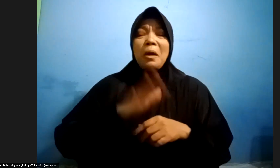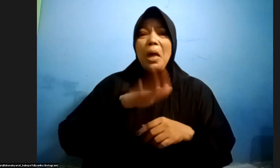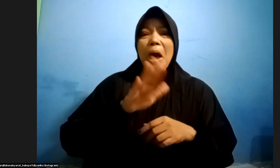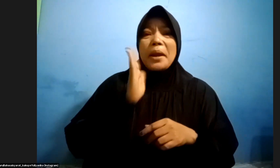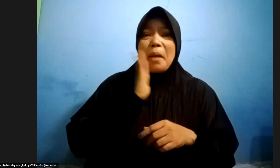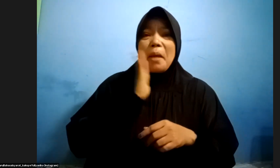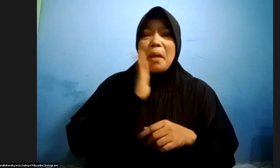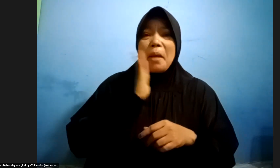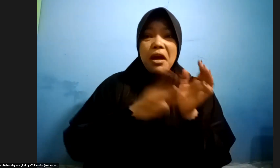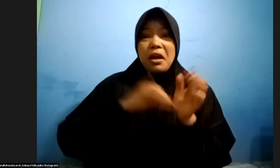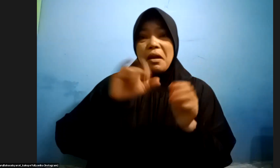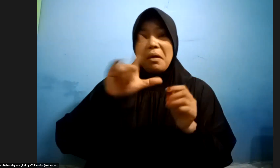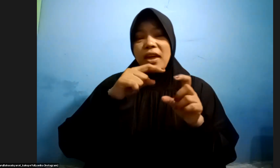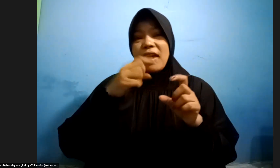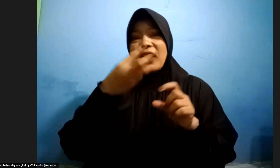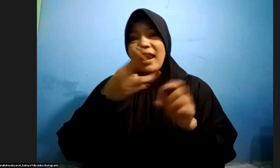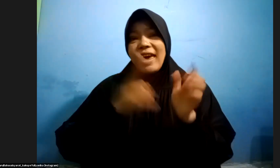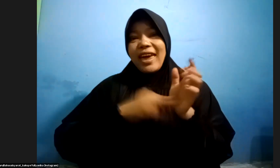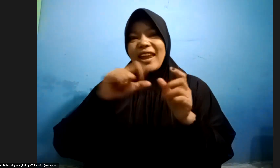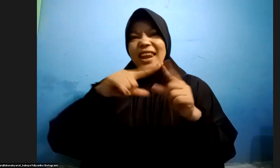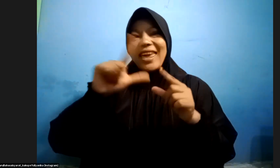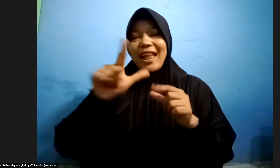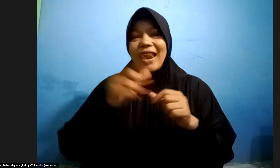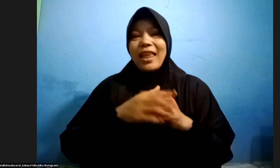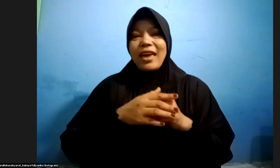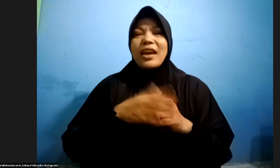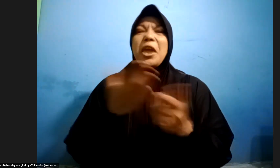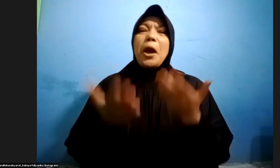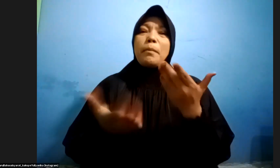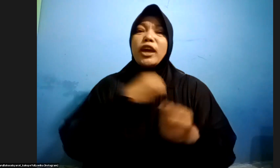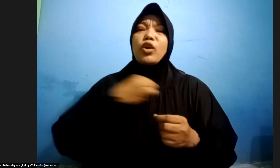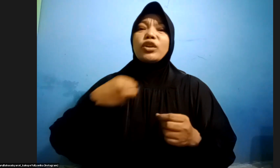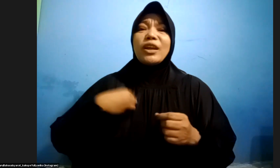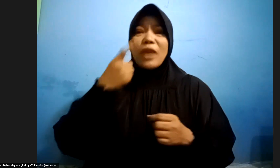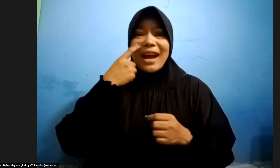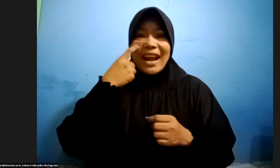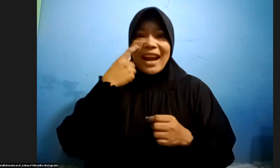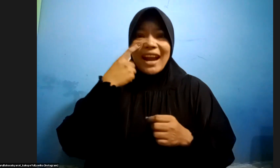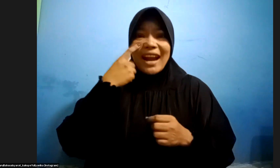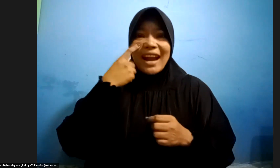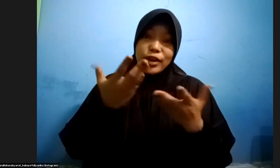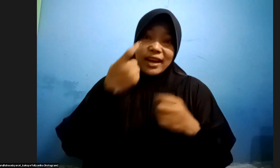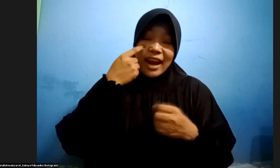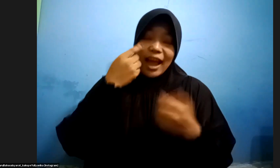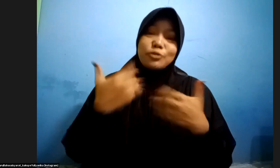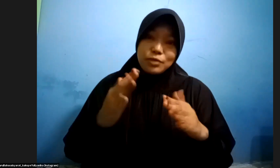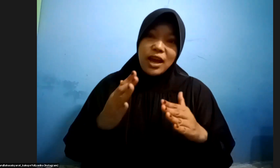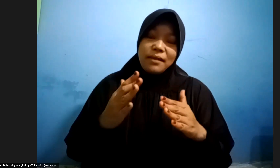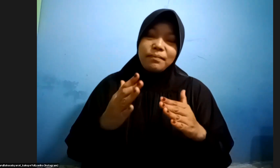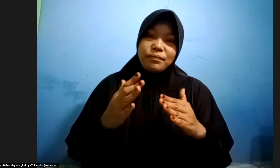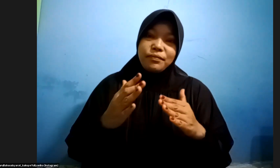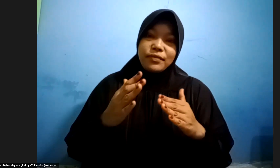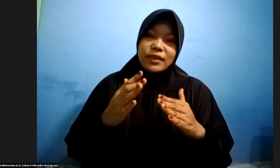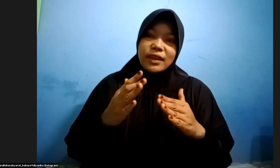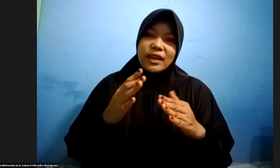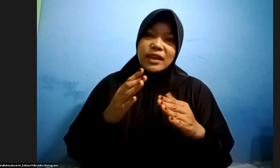ini Dokter Dini ini mungkin udah banyak yang tahu juga ya, mungkin sebagian Bapak Ibu di sini bahkan